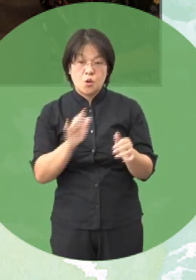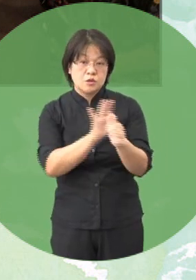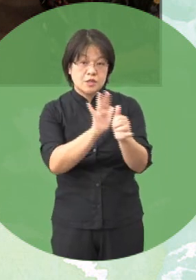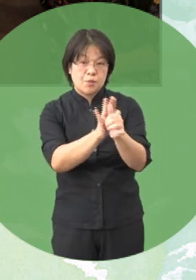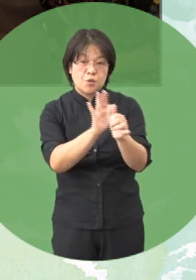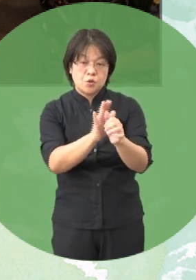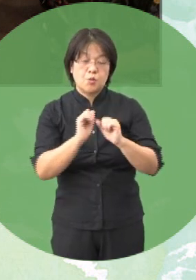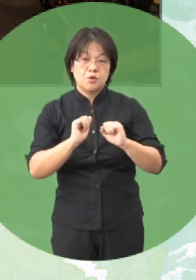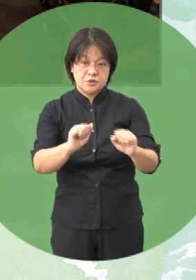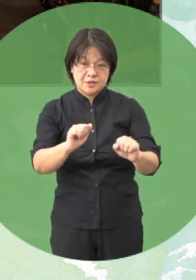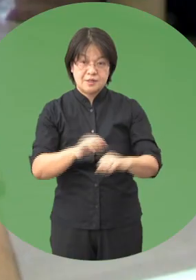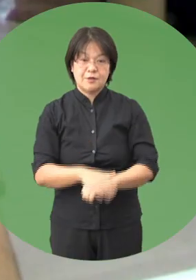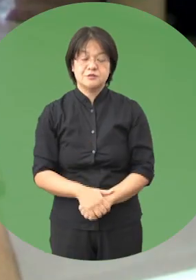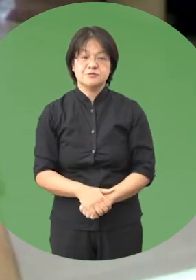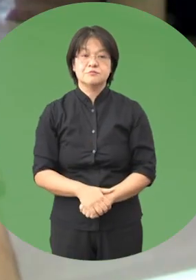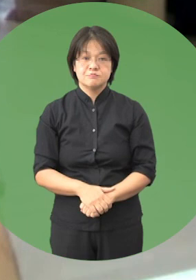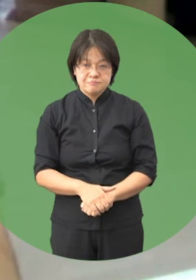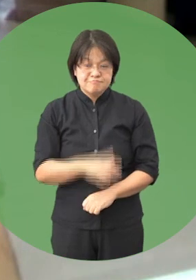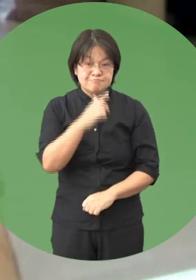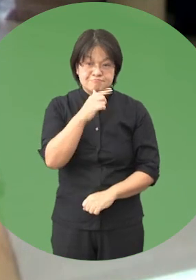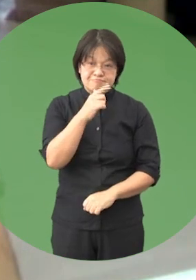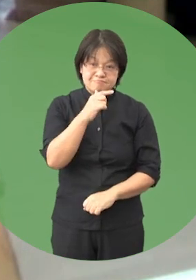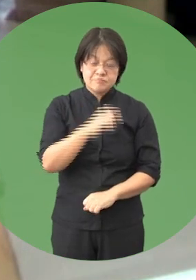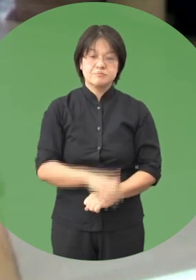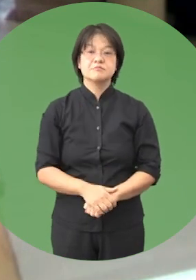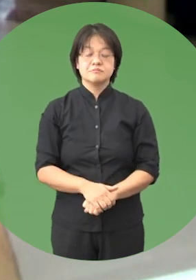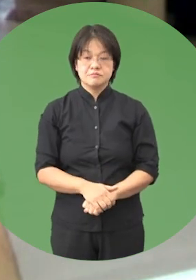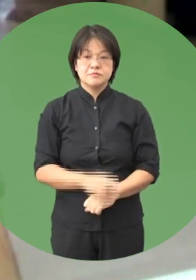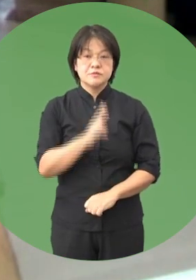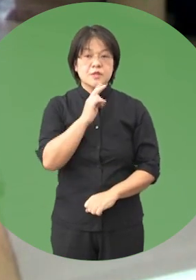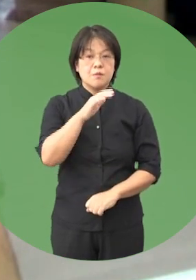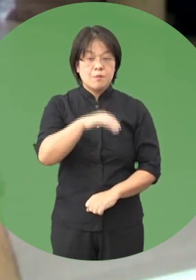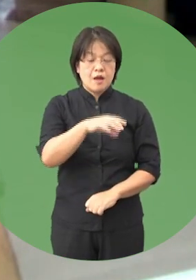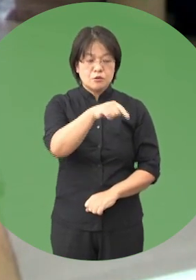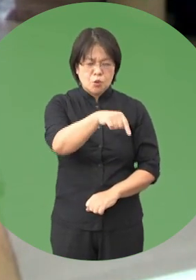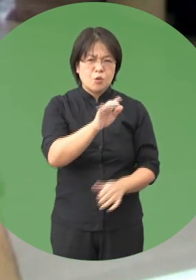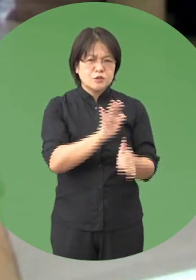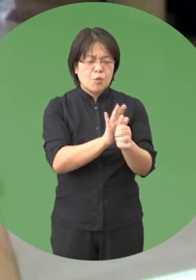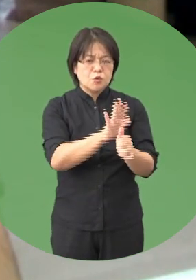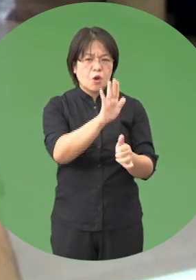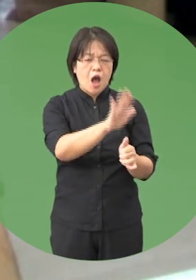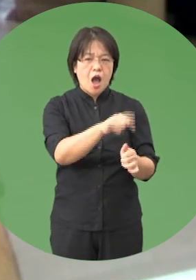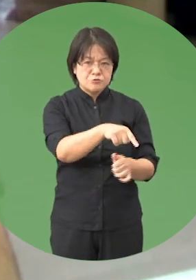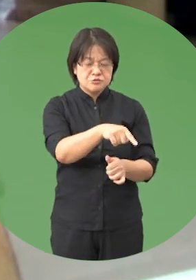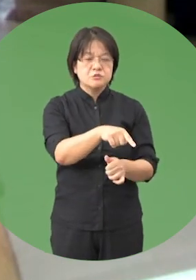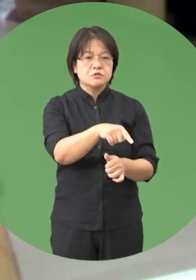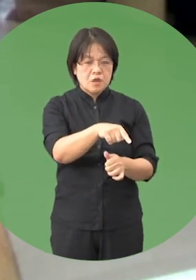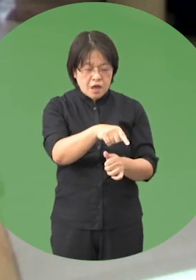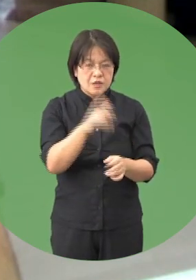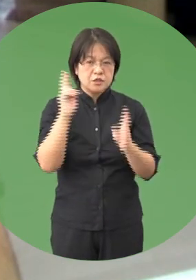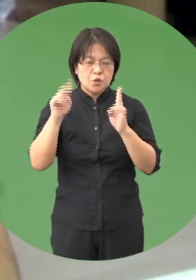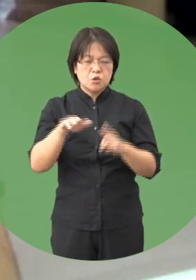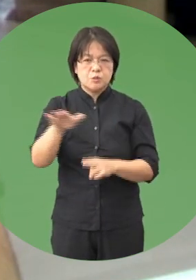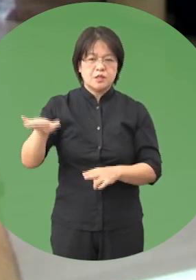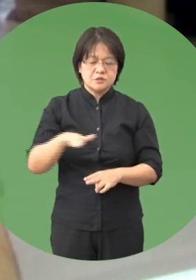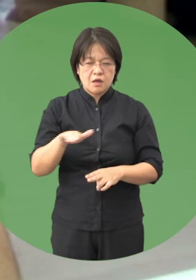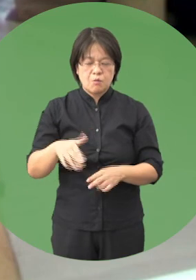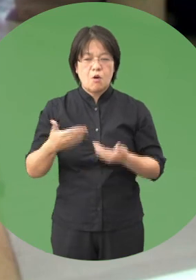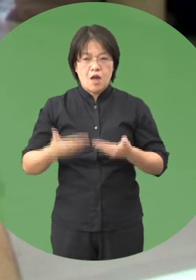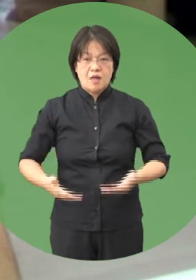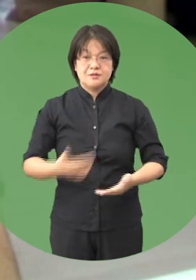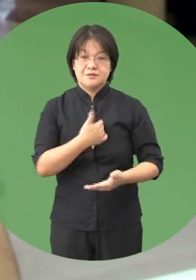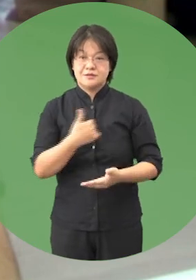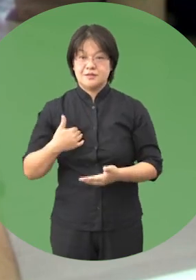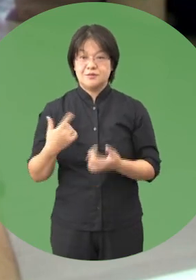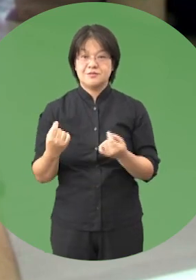も行なっておりますなるほど現地でのサポートがあると企業の皆さんにとって心強いですよね